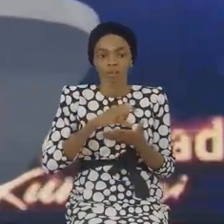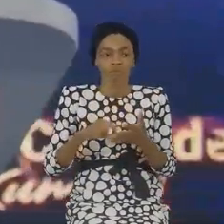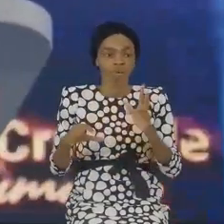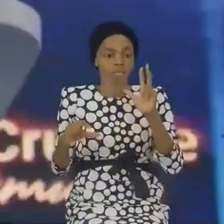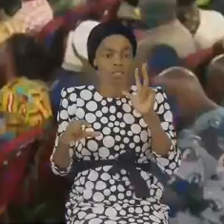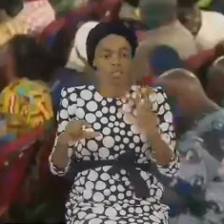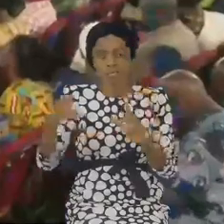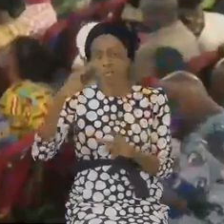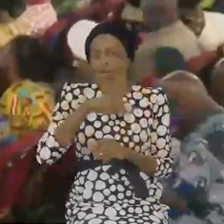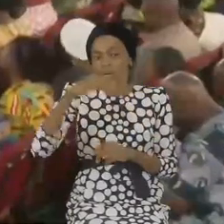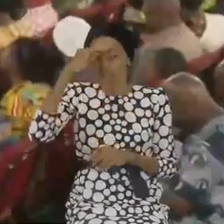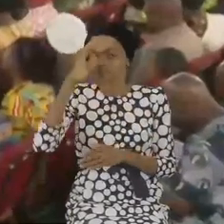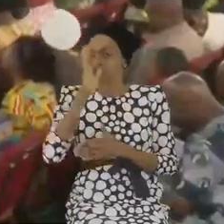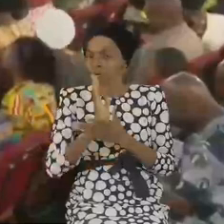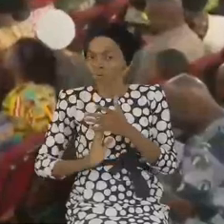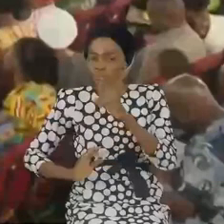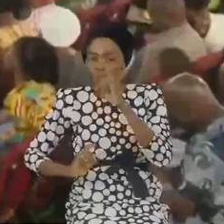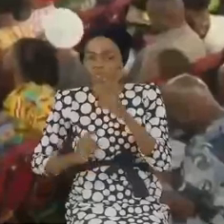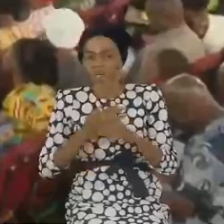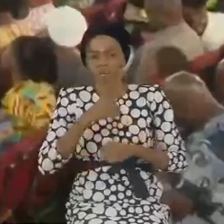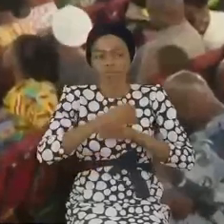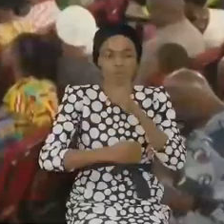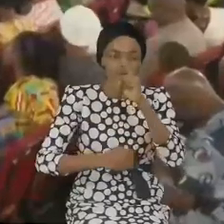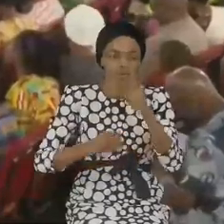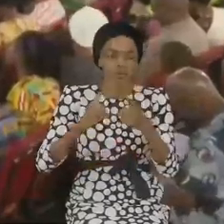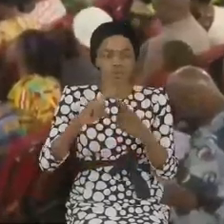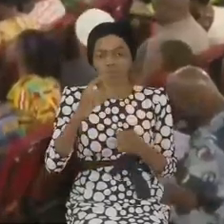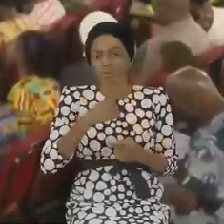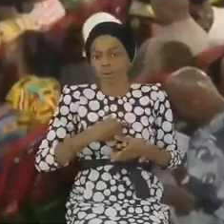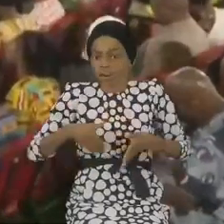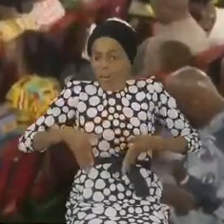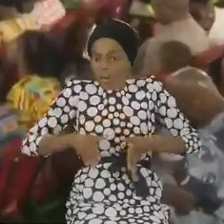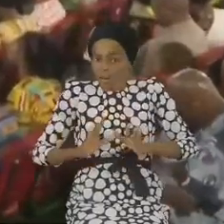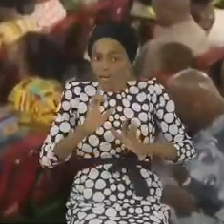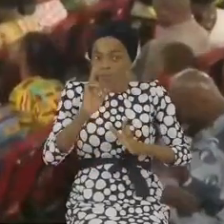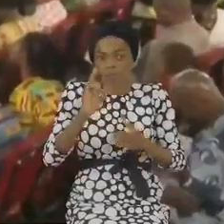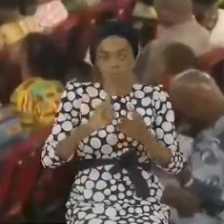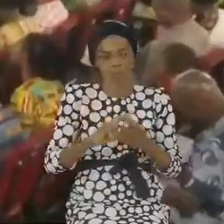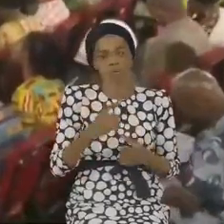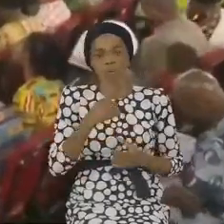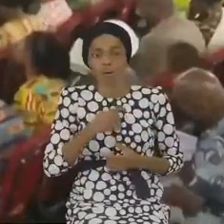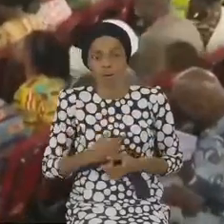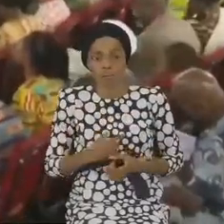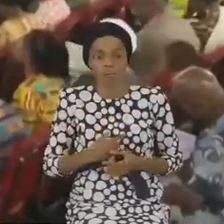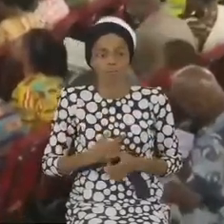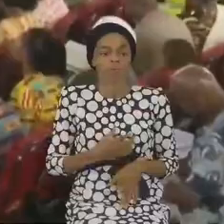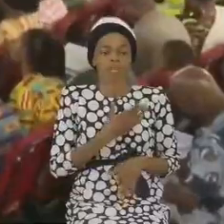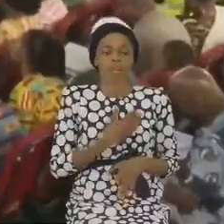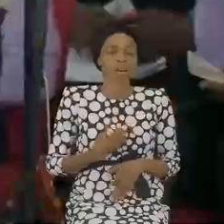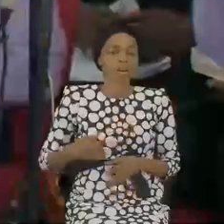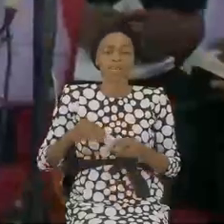humilié, il t'a fait souffrir de la faim et il t'a nourri de la manne que tu ne connaissais pas et